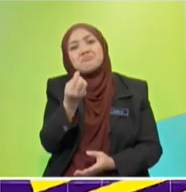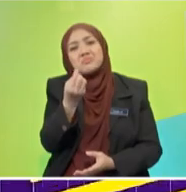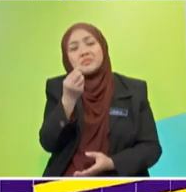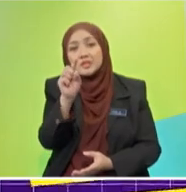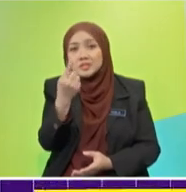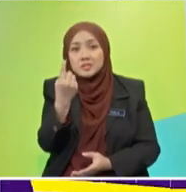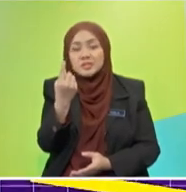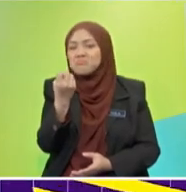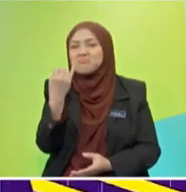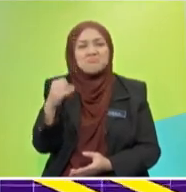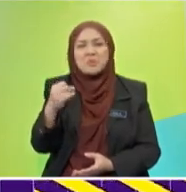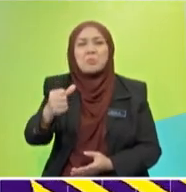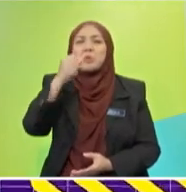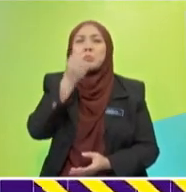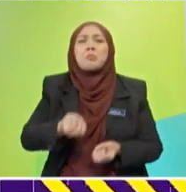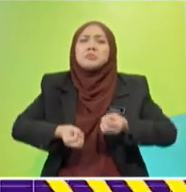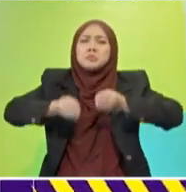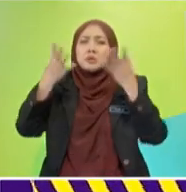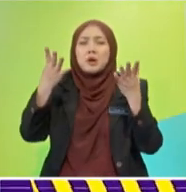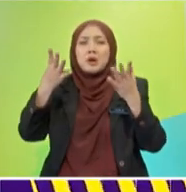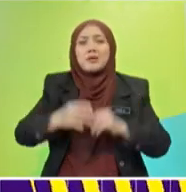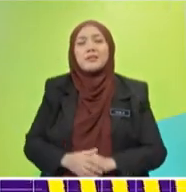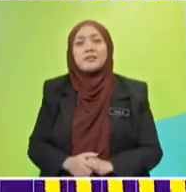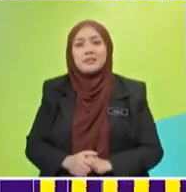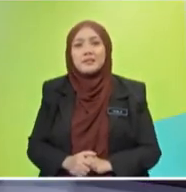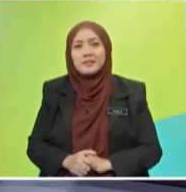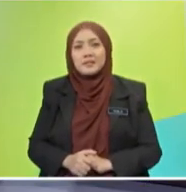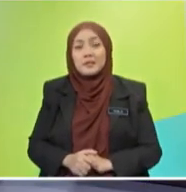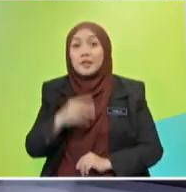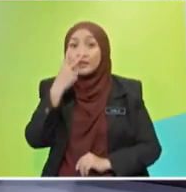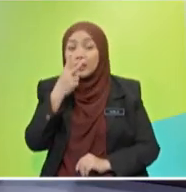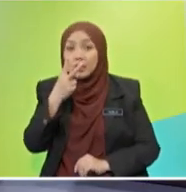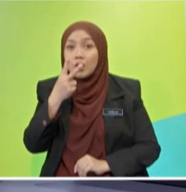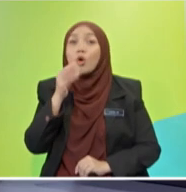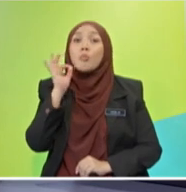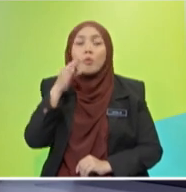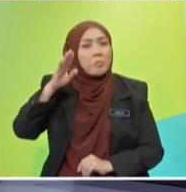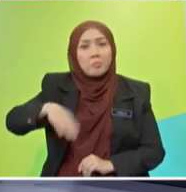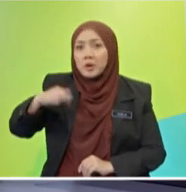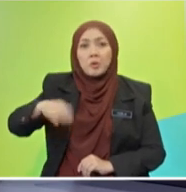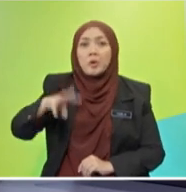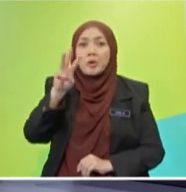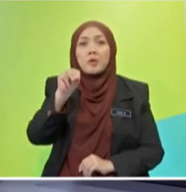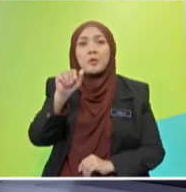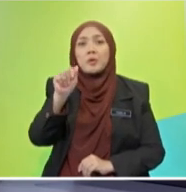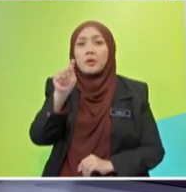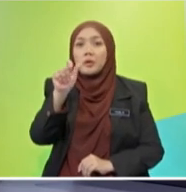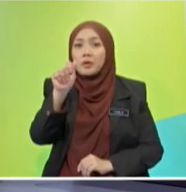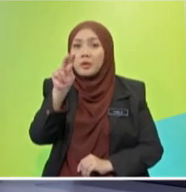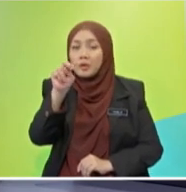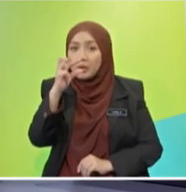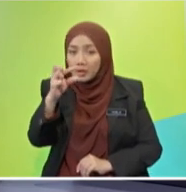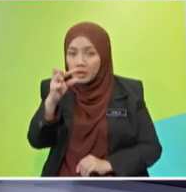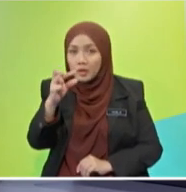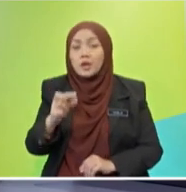tak puasa kita puasa ini ialah buah yang belum matang Oke kita tengok kalau